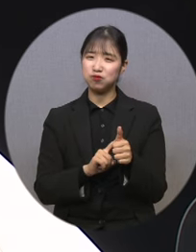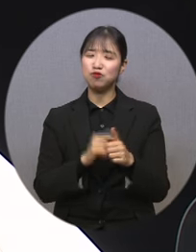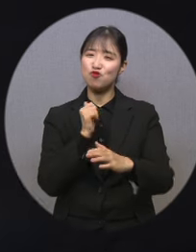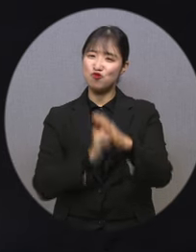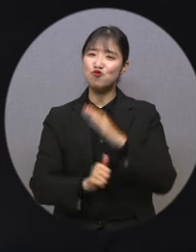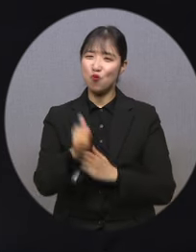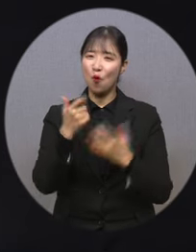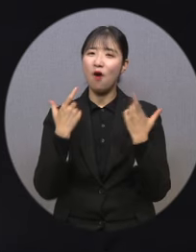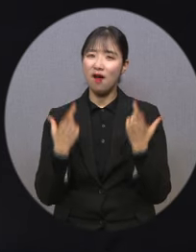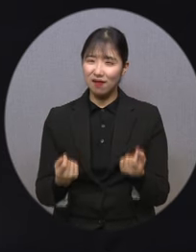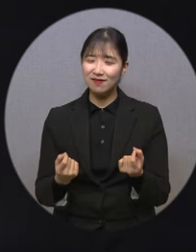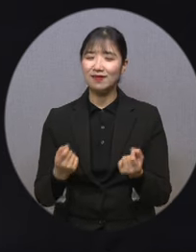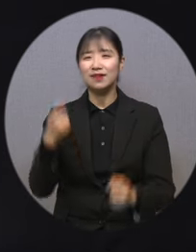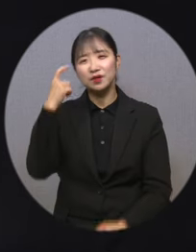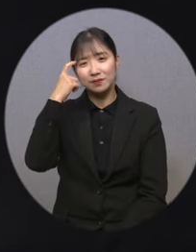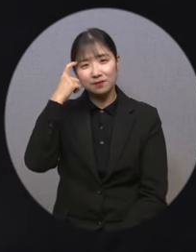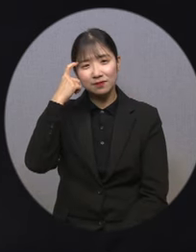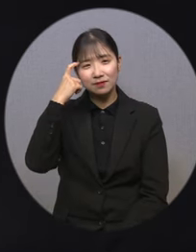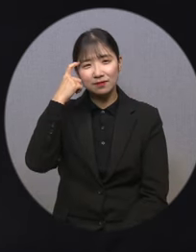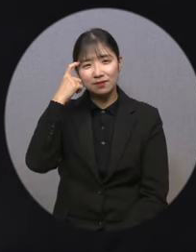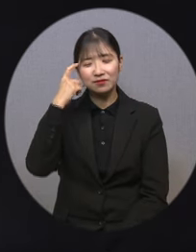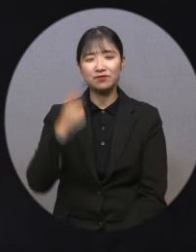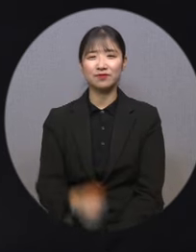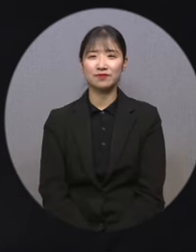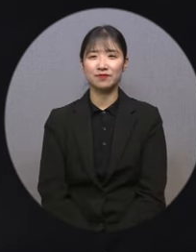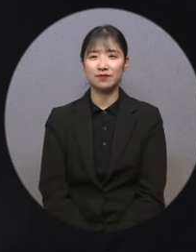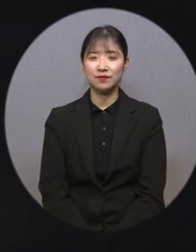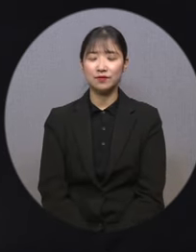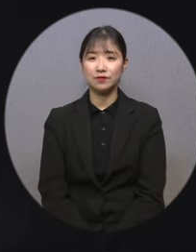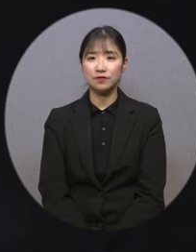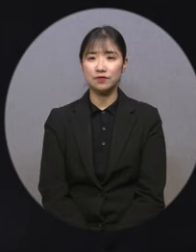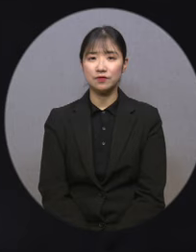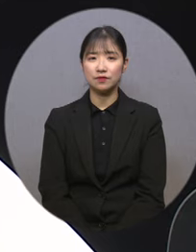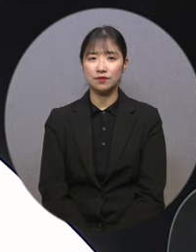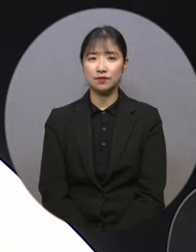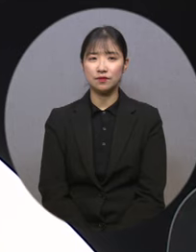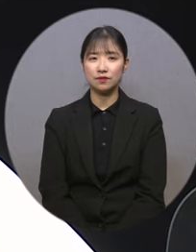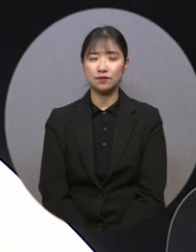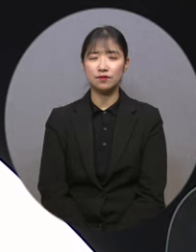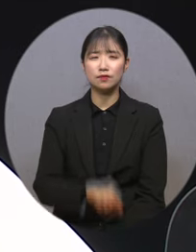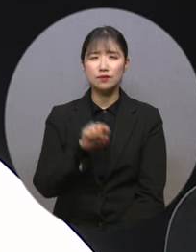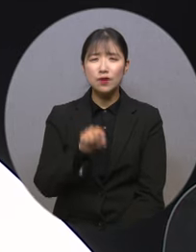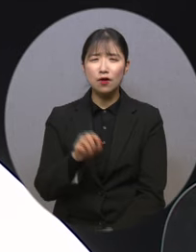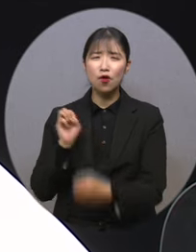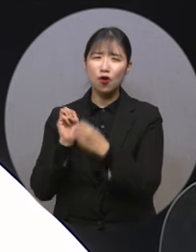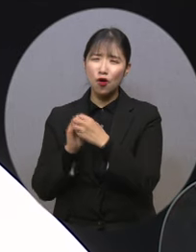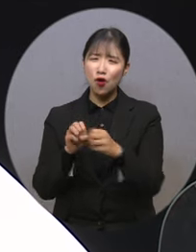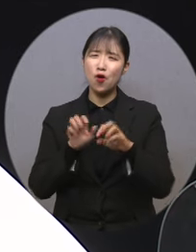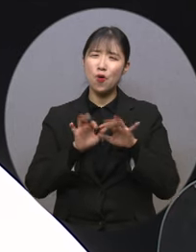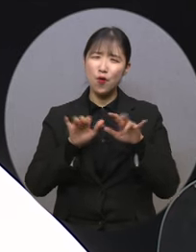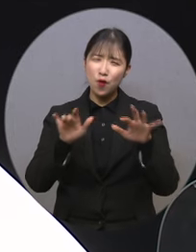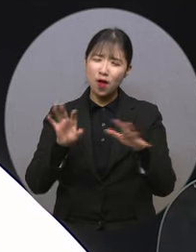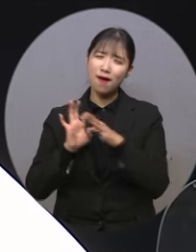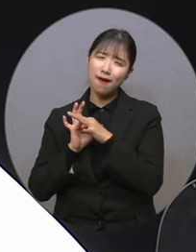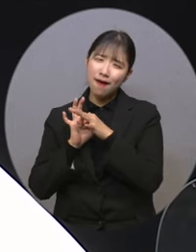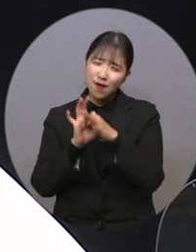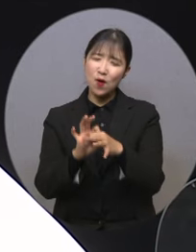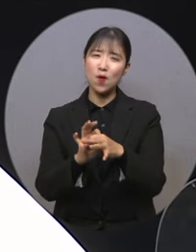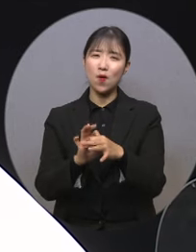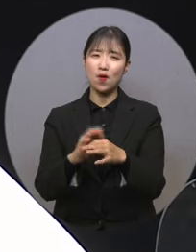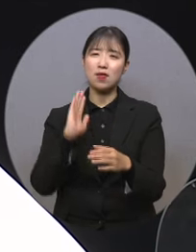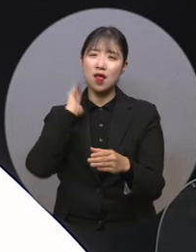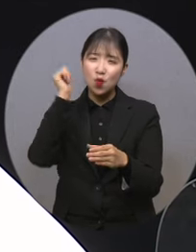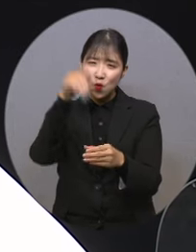대통령 후보가 예. 되시지 않았나 예. 막 그런 생각도 해보는데 이 여파가 예. 계속해서 예.